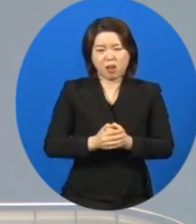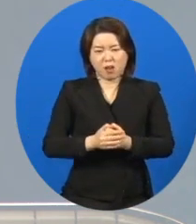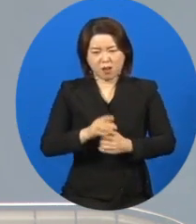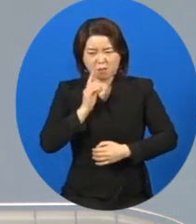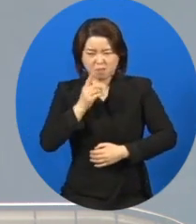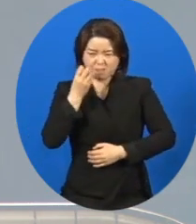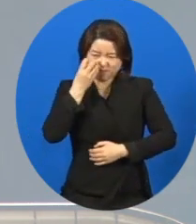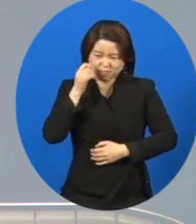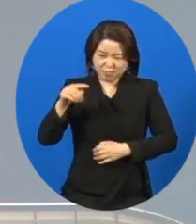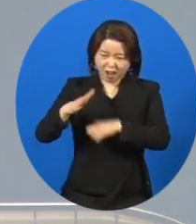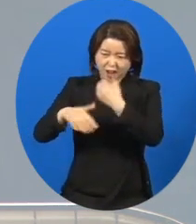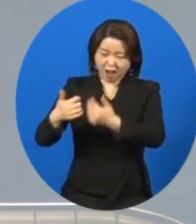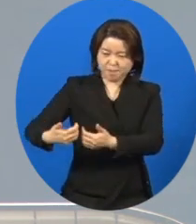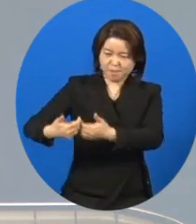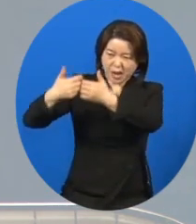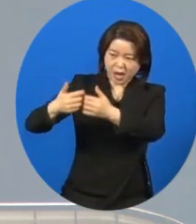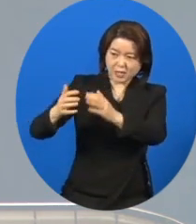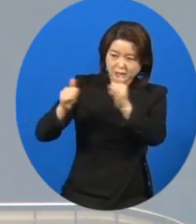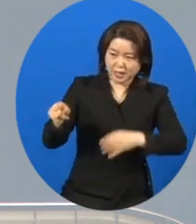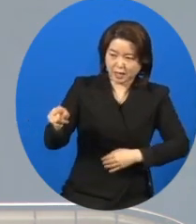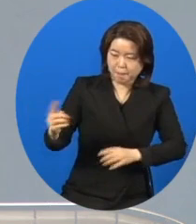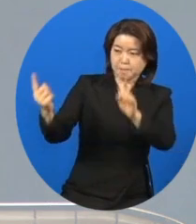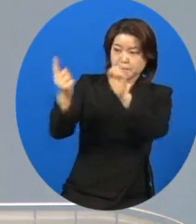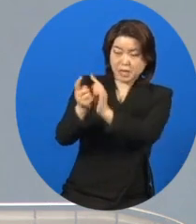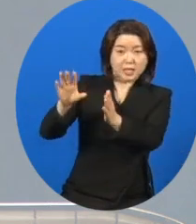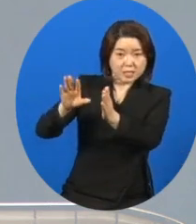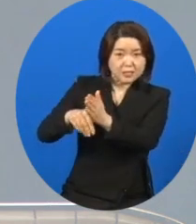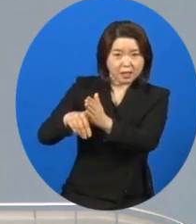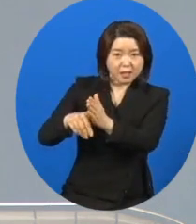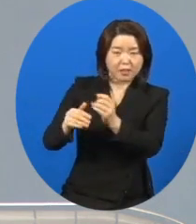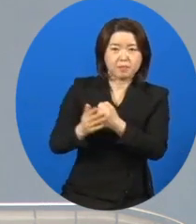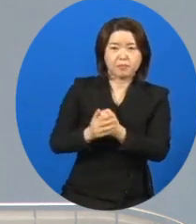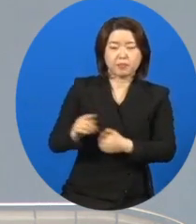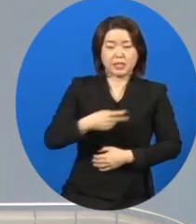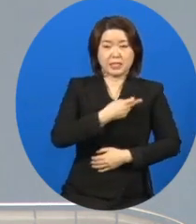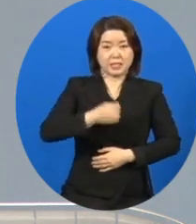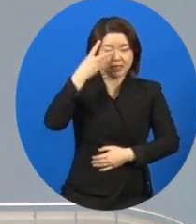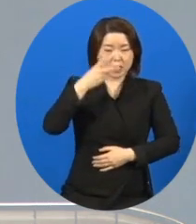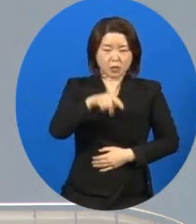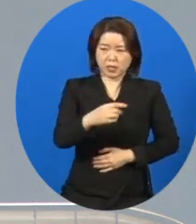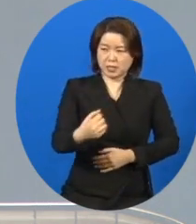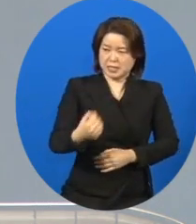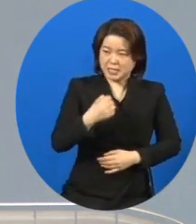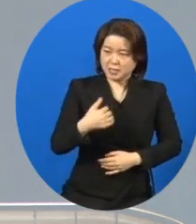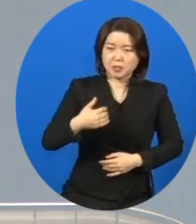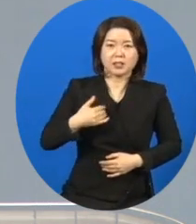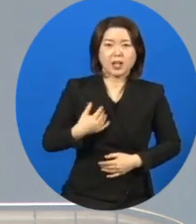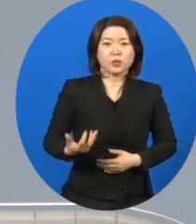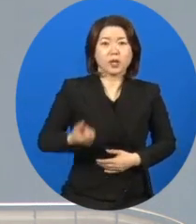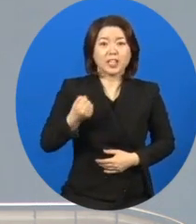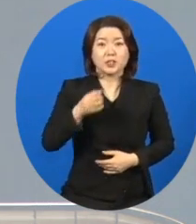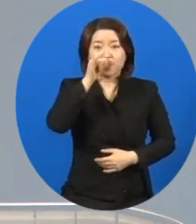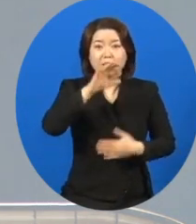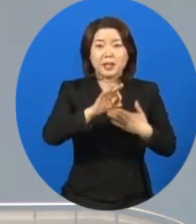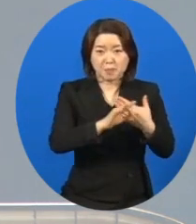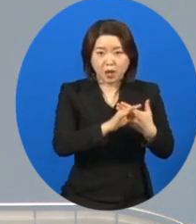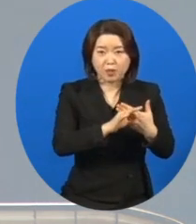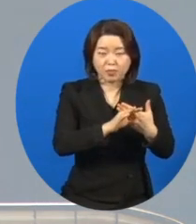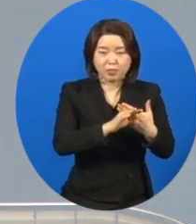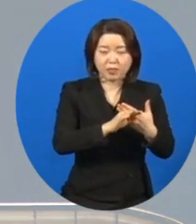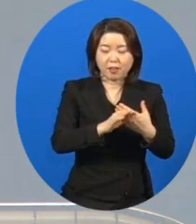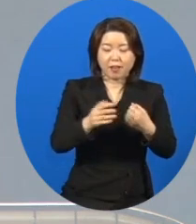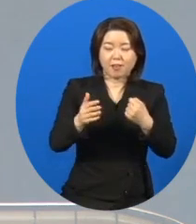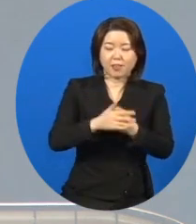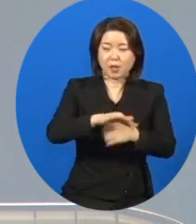되는 하나님을 대적하는 사람들을 만날 때 이 사도 바울의 이 무기가 우리에게도 있다면, 그래서